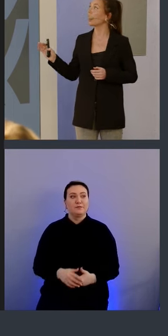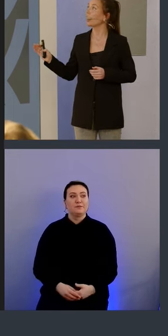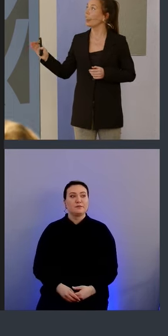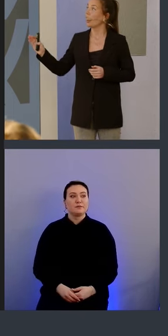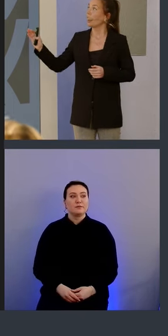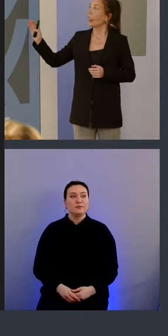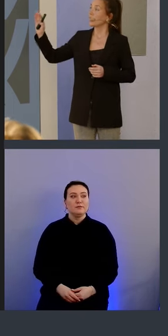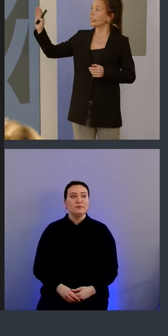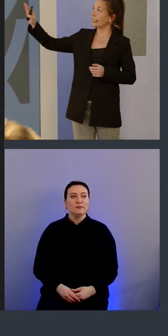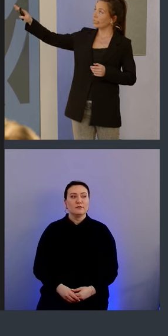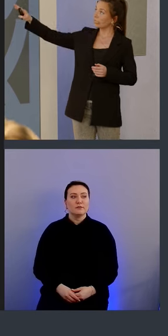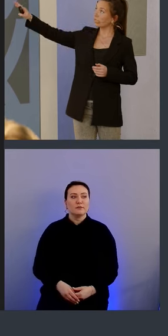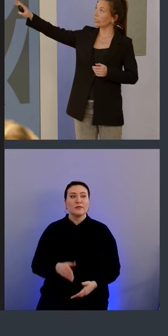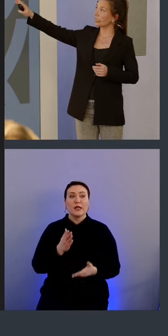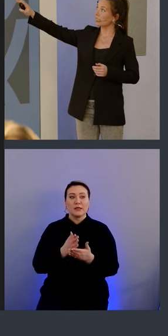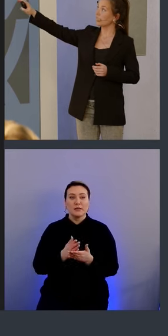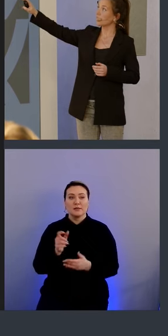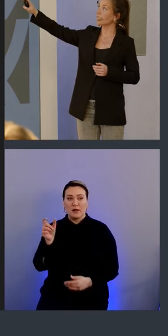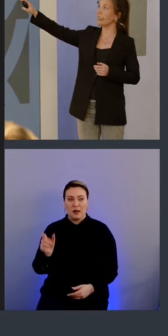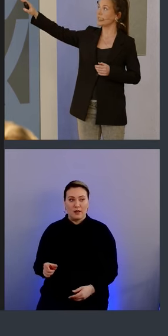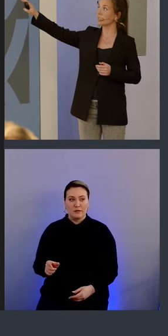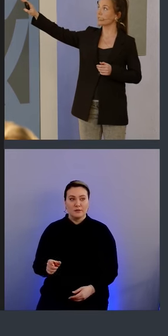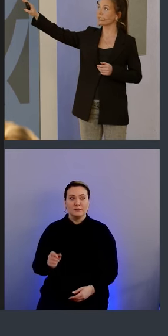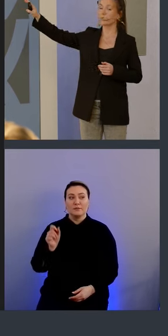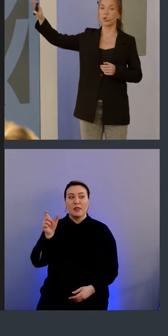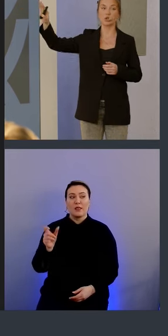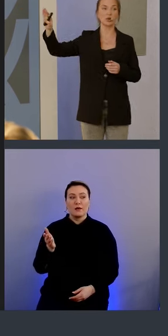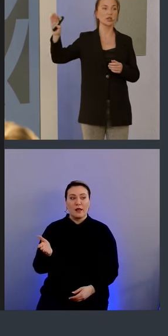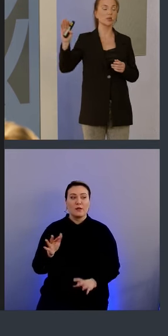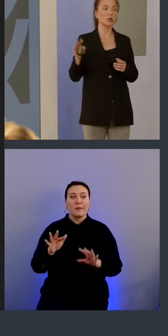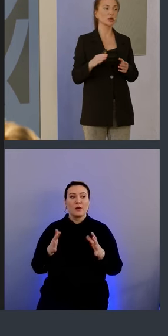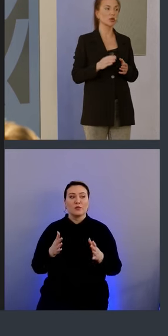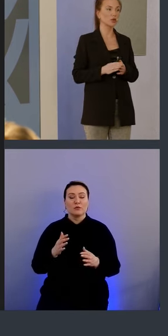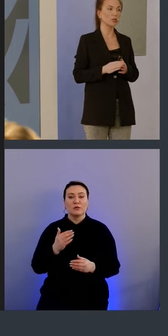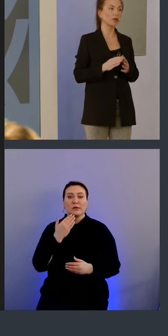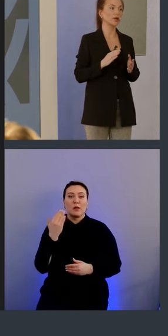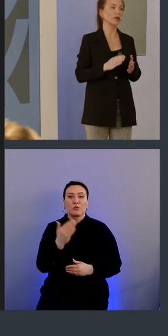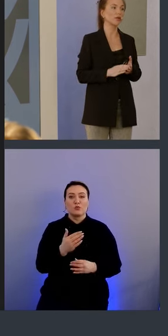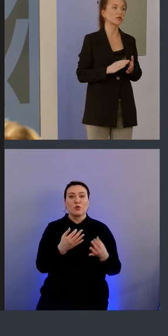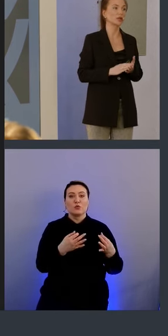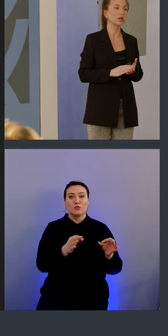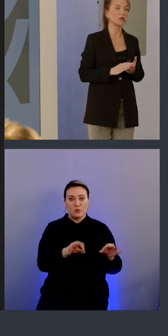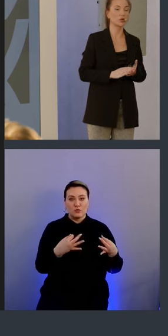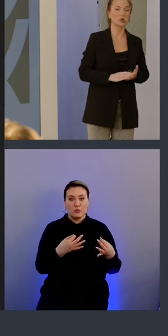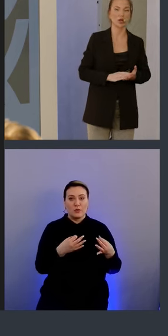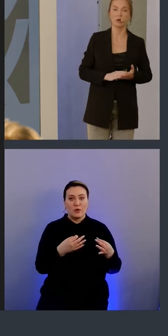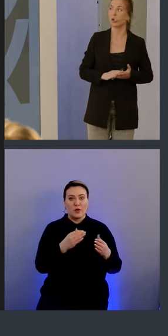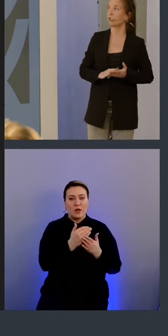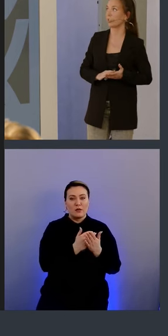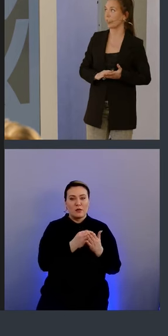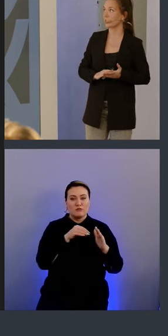API. Есть клиент. На клиенте происходит запрос доступа к контейнеру закрытого